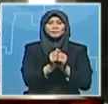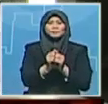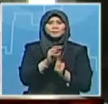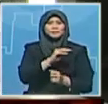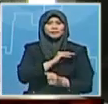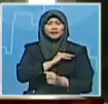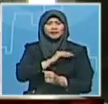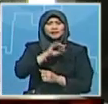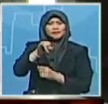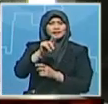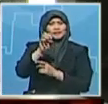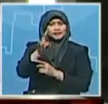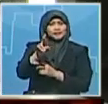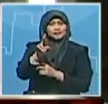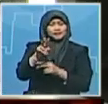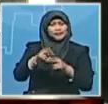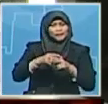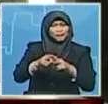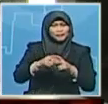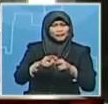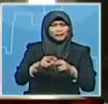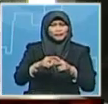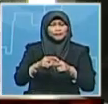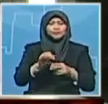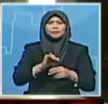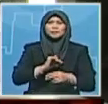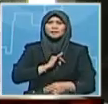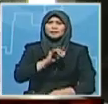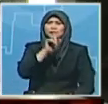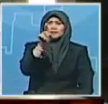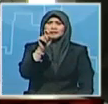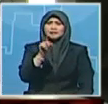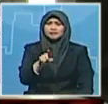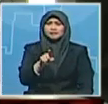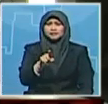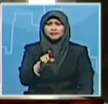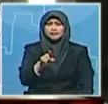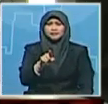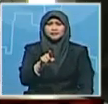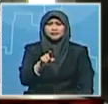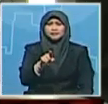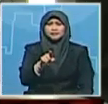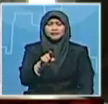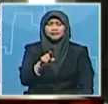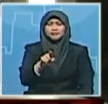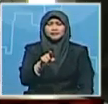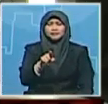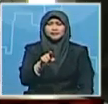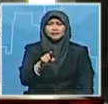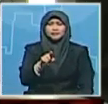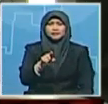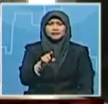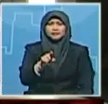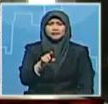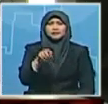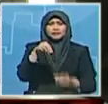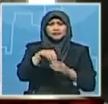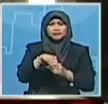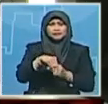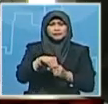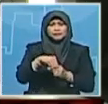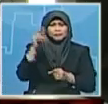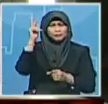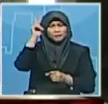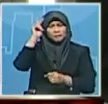Raya. Ringkas dan padat. Saya nak tanya Dato' Sri. Jalan Pasir Mas, Jalan Pasir Mas